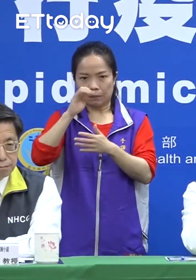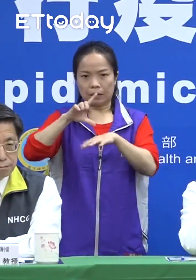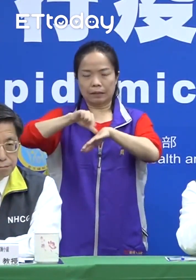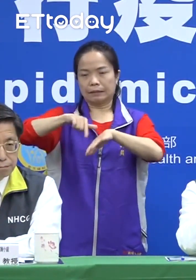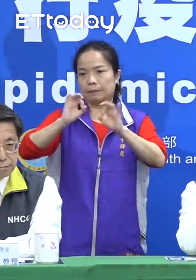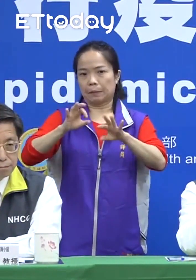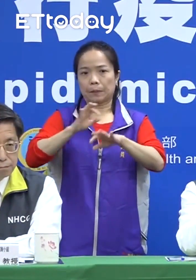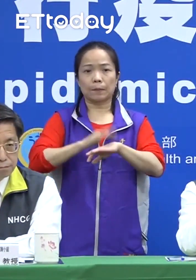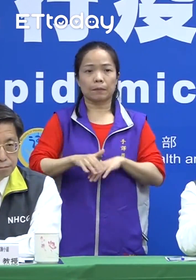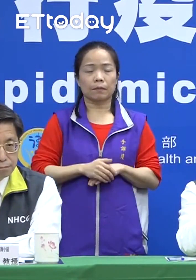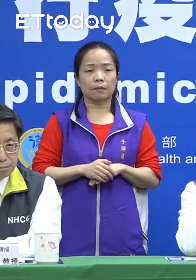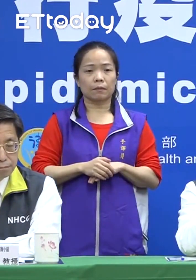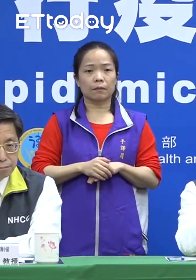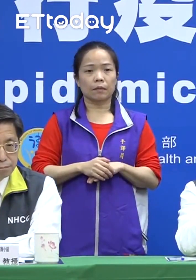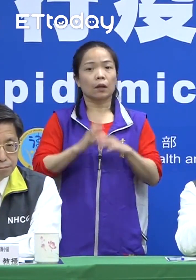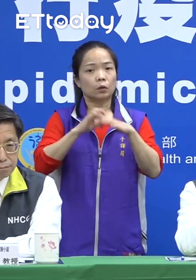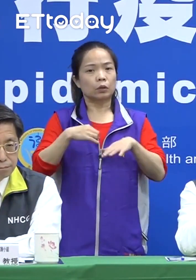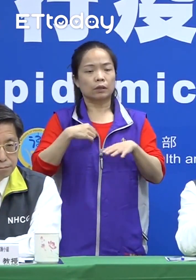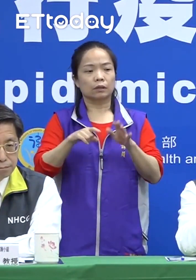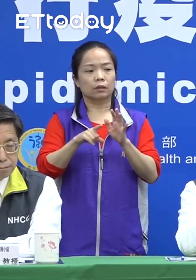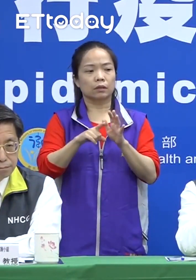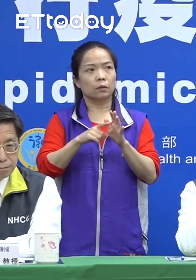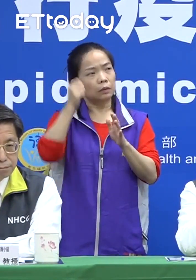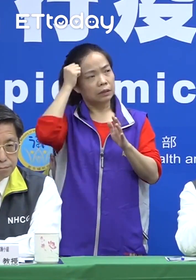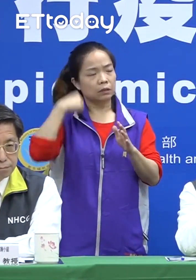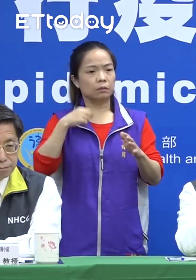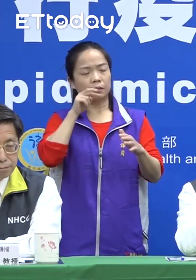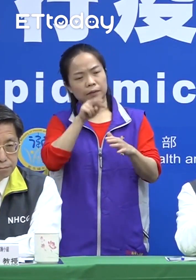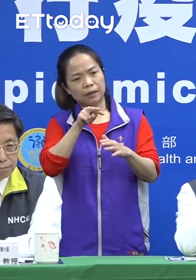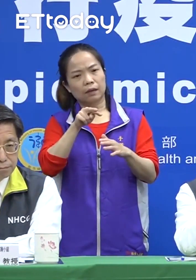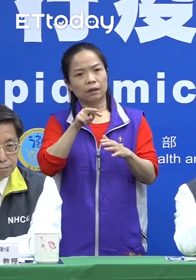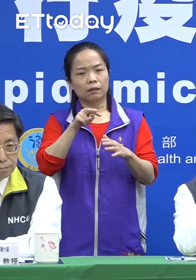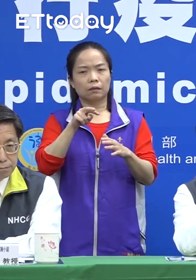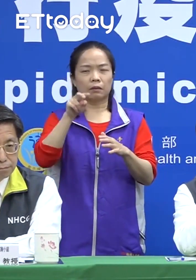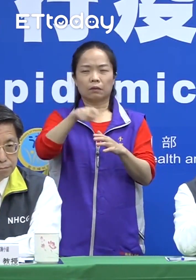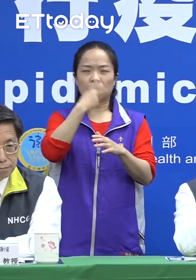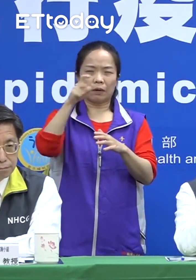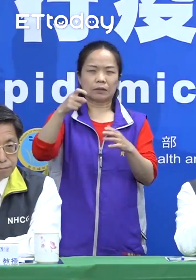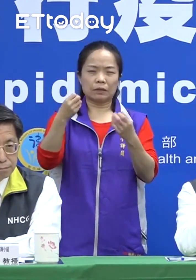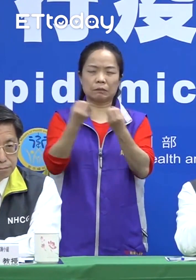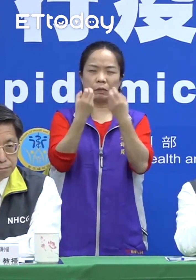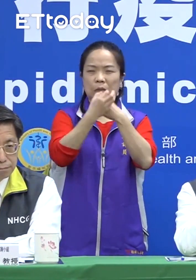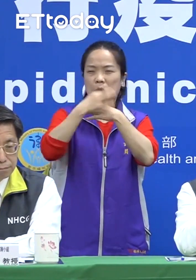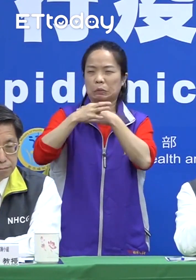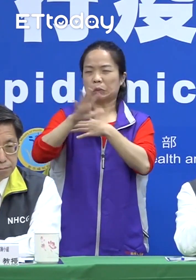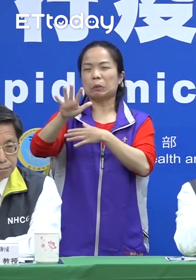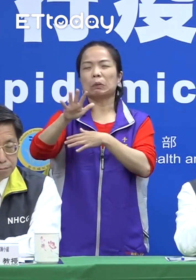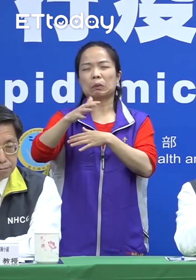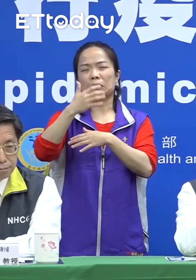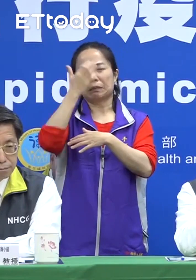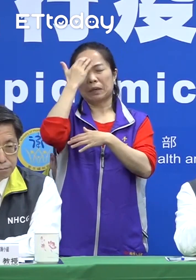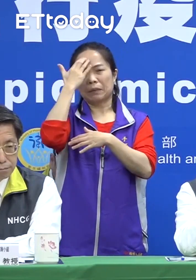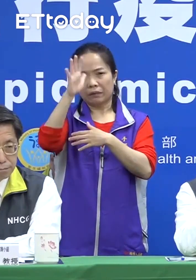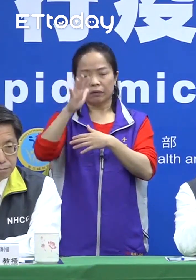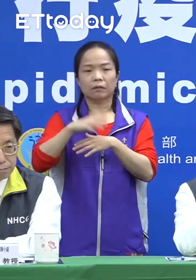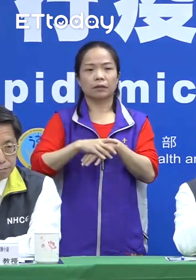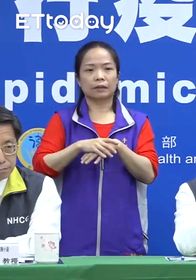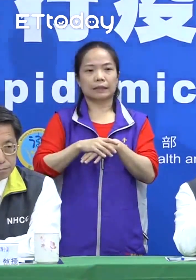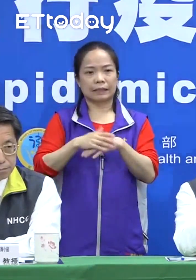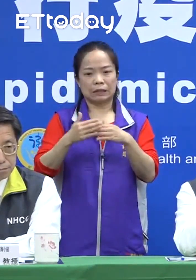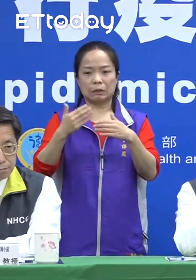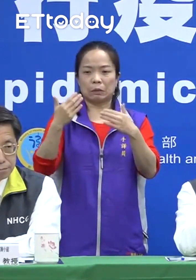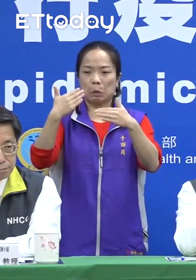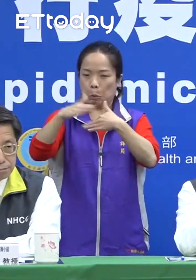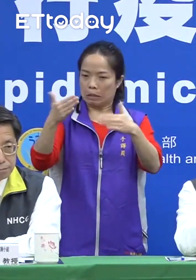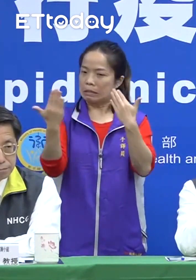时间，所以在那天，我还记得那天我在那边看，好，就有这样的很多这样的情况，好，到时候需要来换